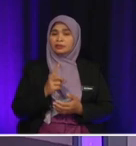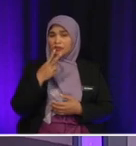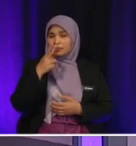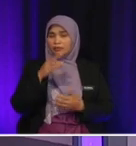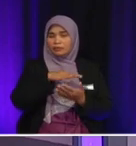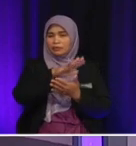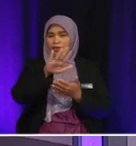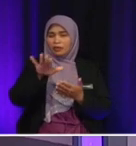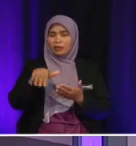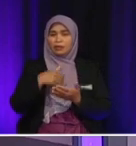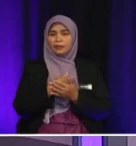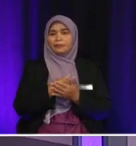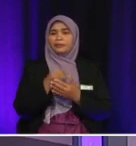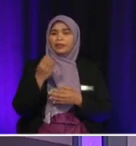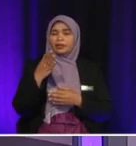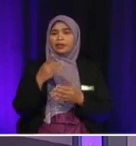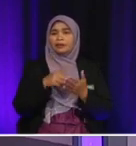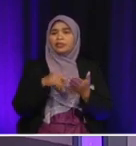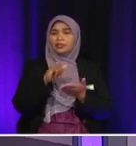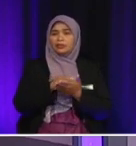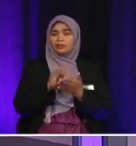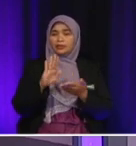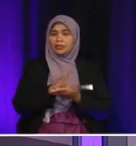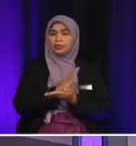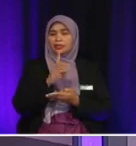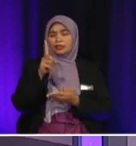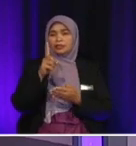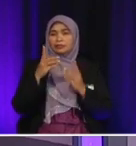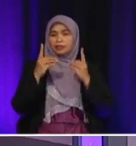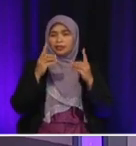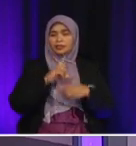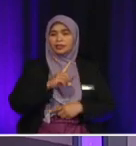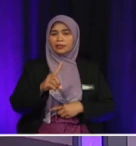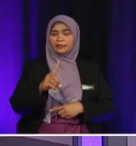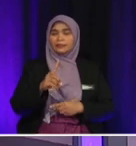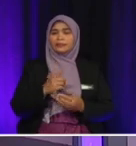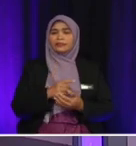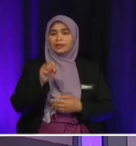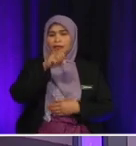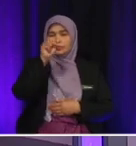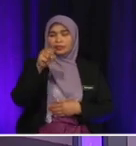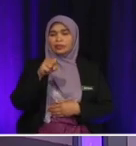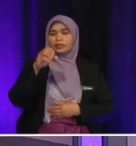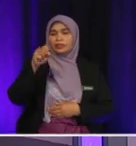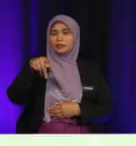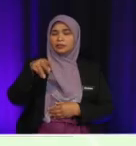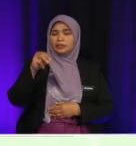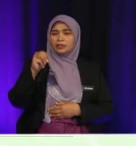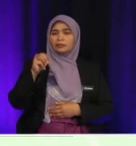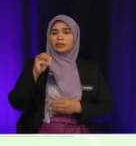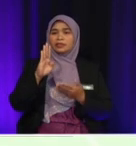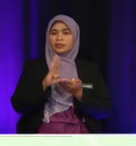secara umum Apakah dia kertas satu pendidikan Islam iaitu soalan SPM pendidikan Islam kertas satu